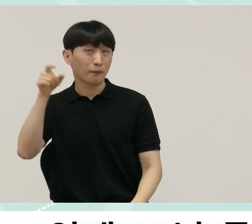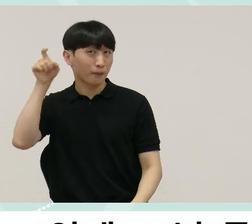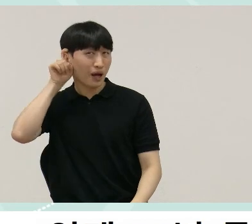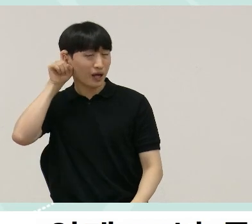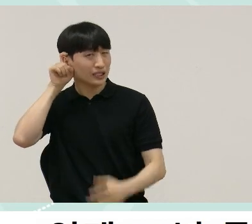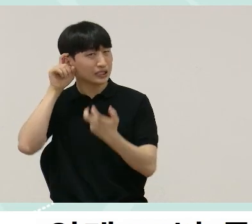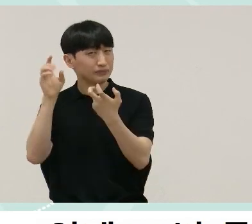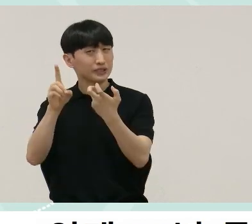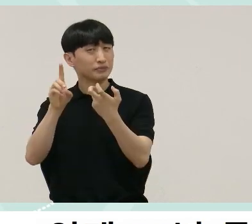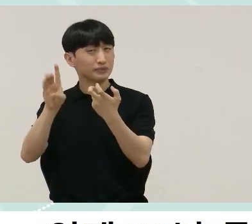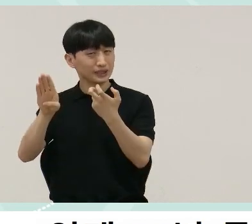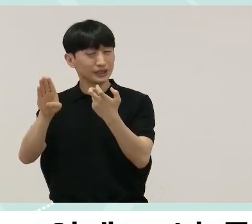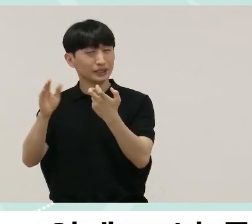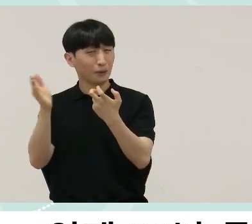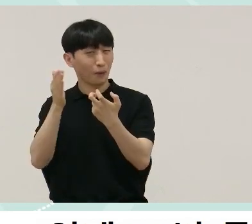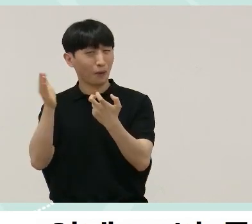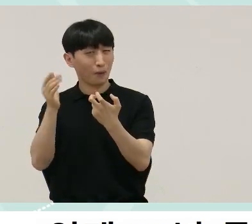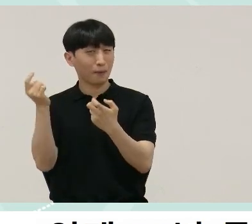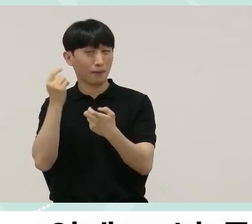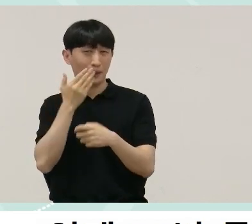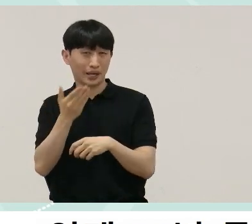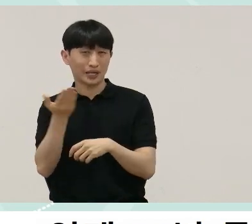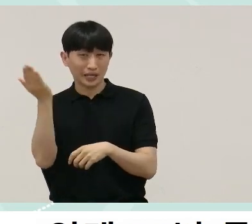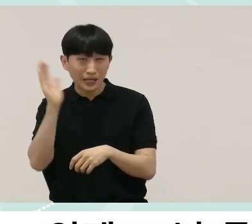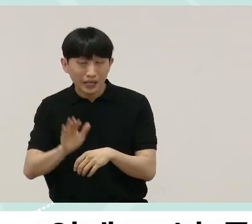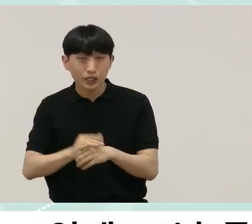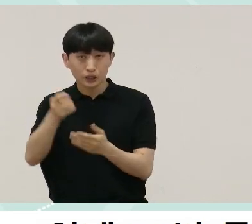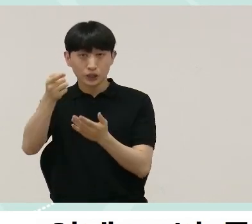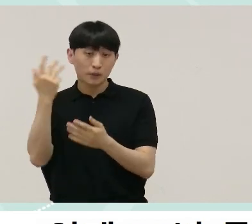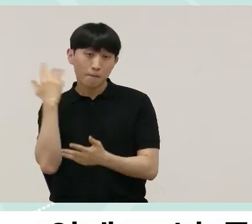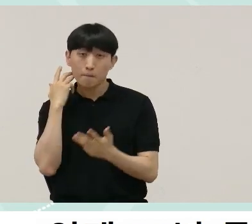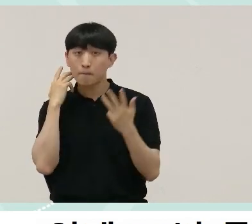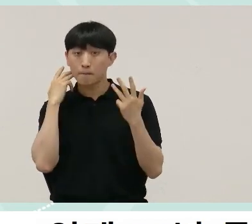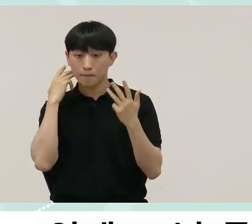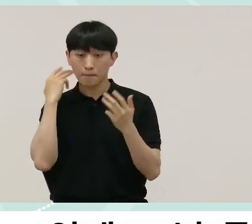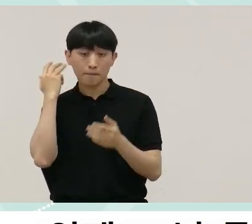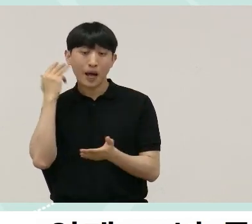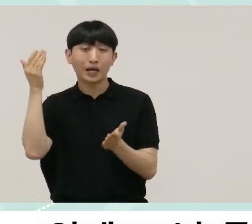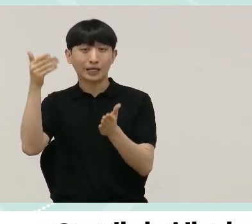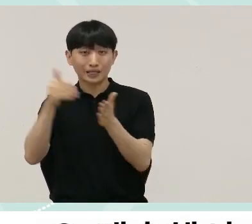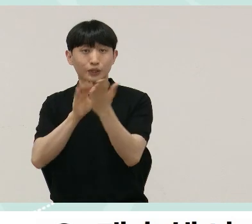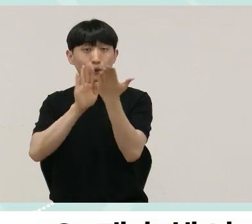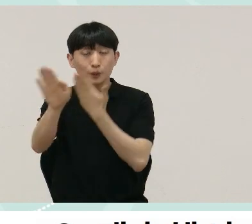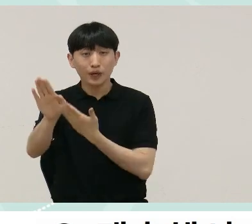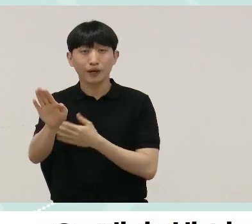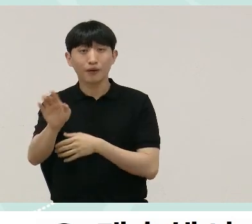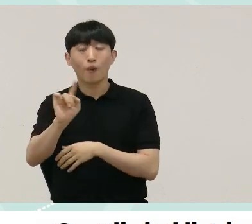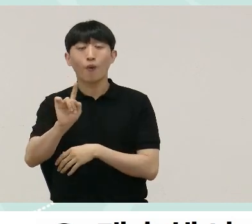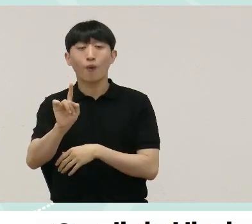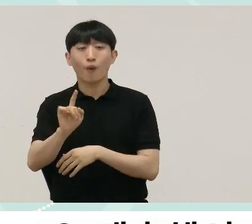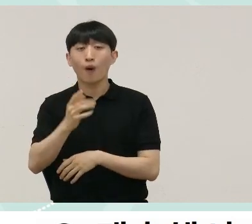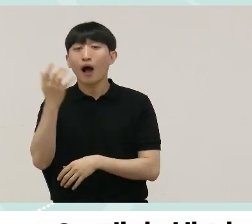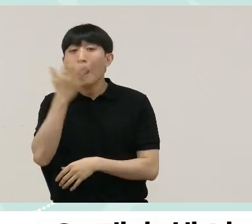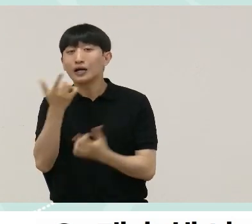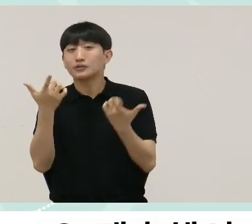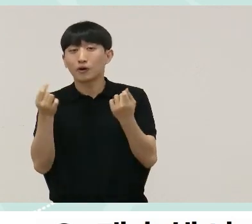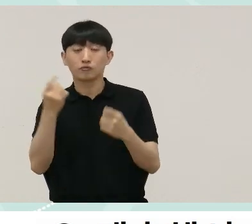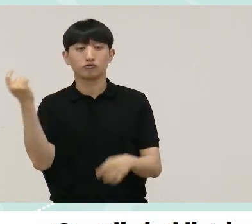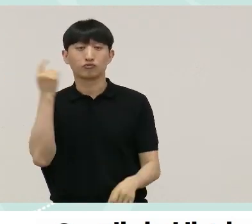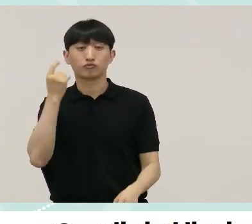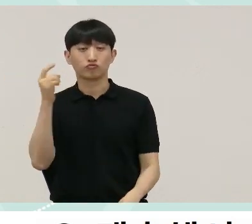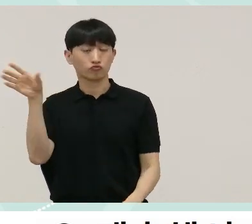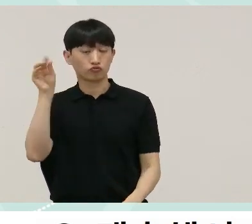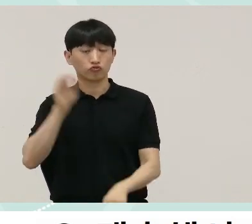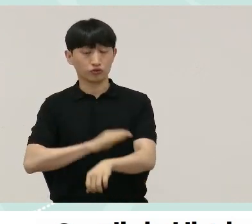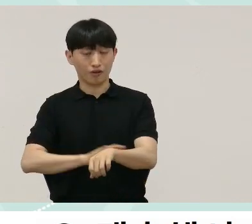머무르는 정도였는데 수술 후에 바로 6개월 뒤 정상에 가깝게 듣기 시작합니다. 아주